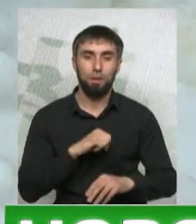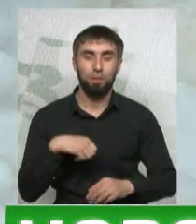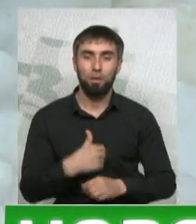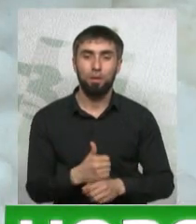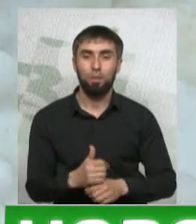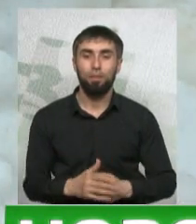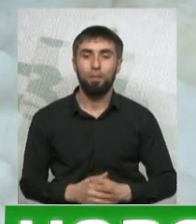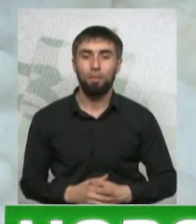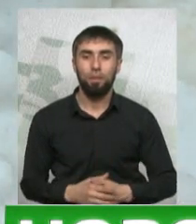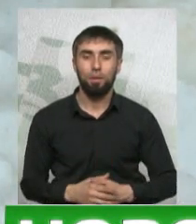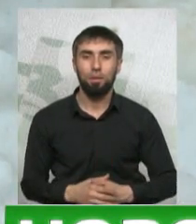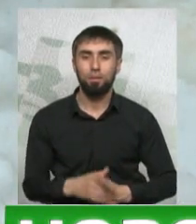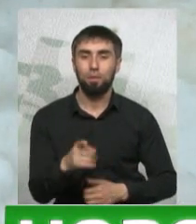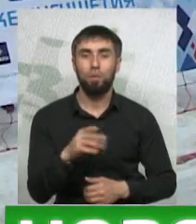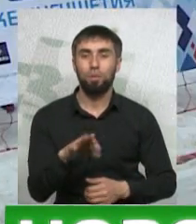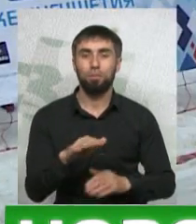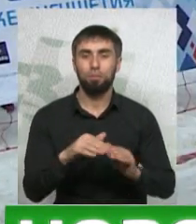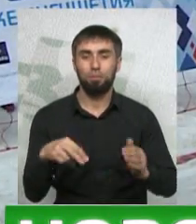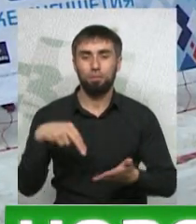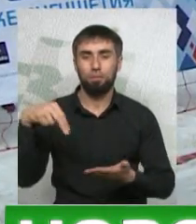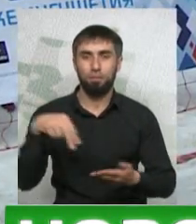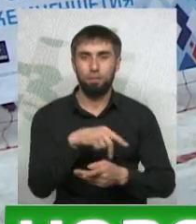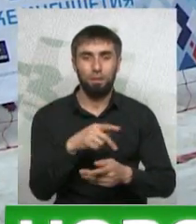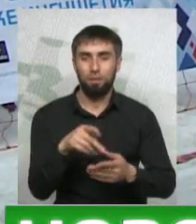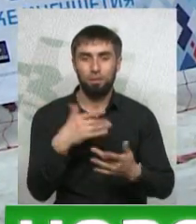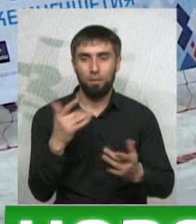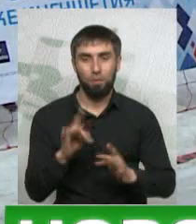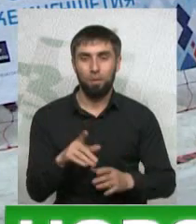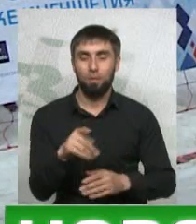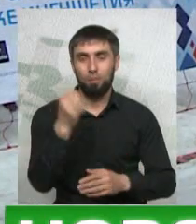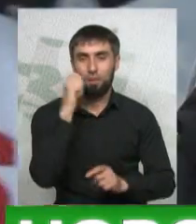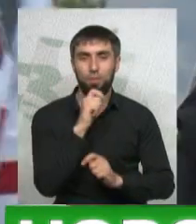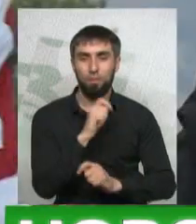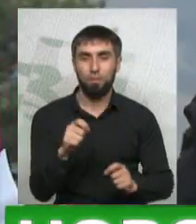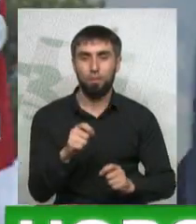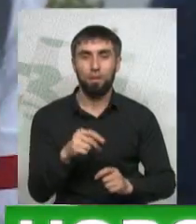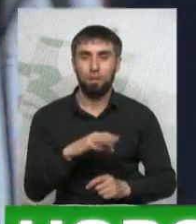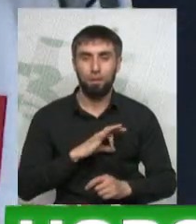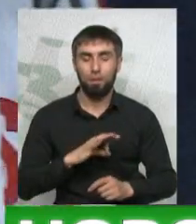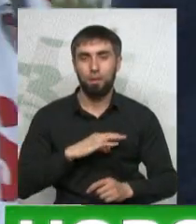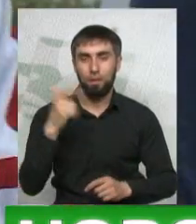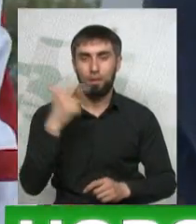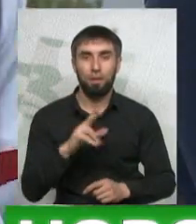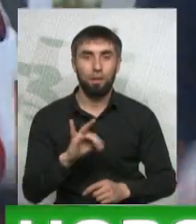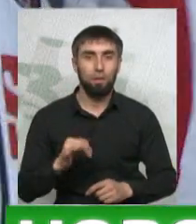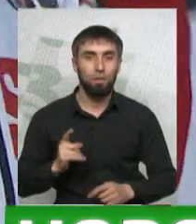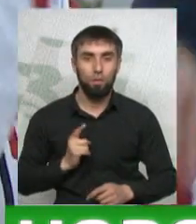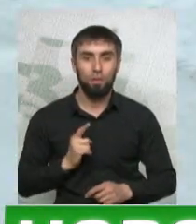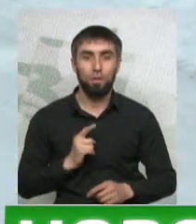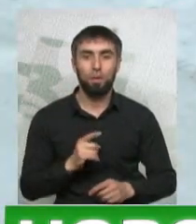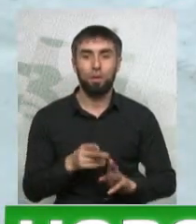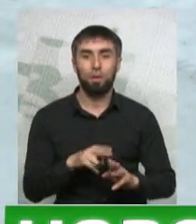отказавшись от тради ционного участникам соревнований вручает памятные подарки медали и грамоты Какие ожидалось